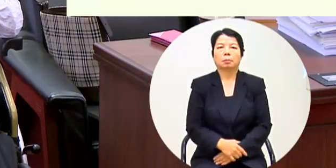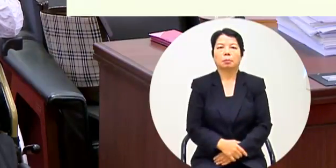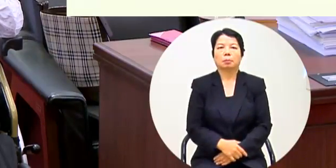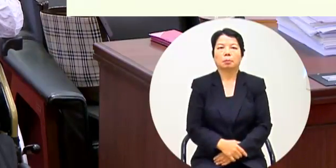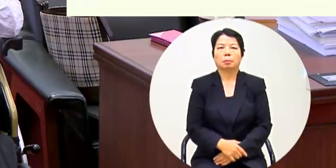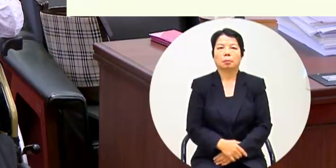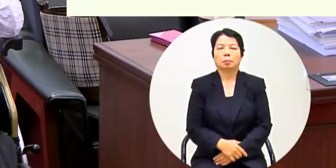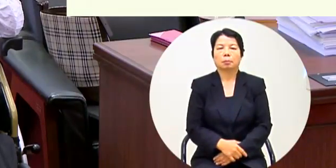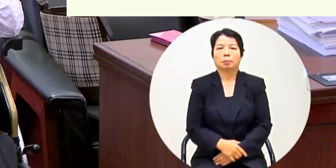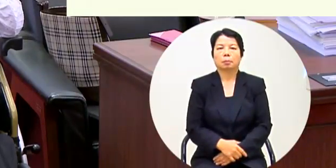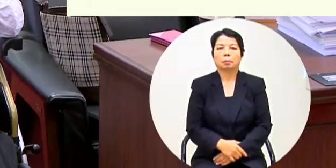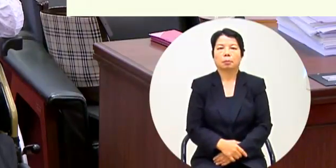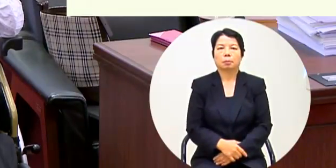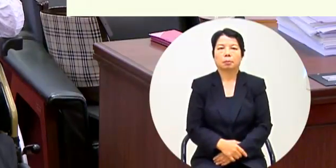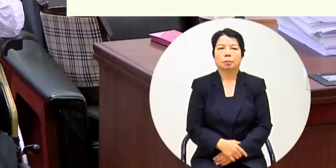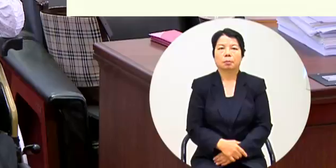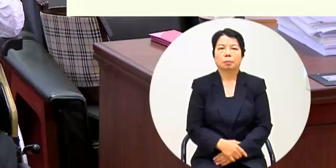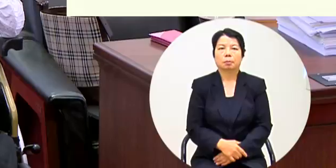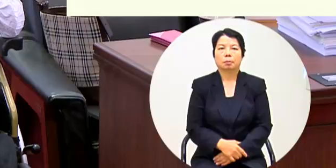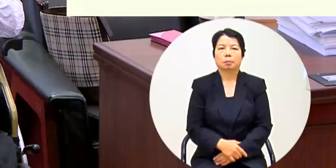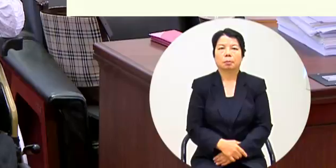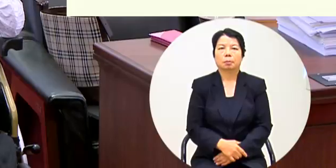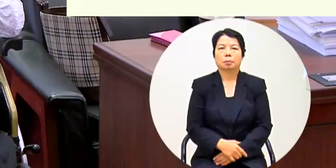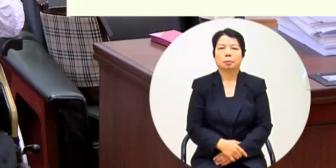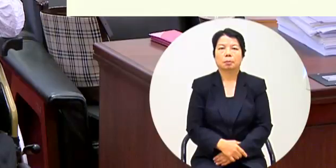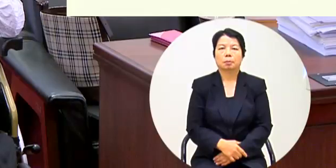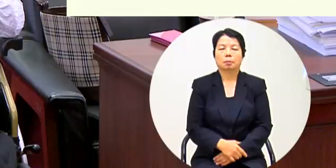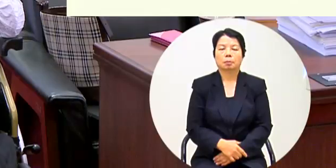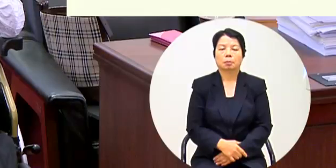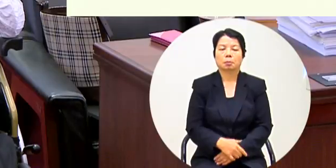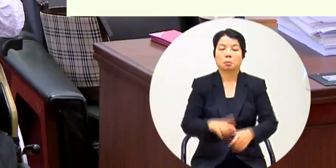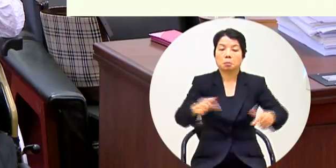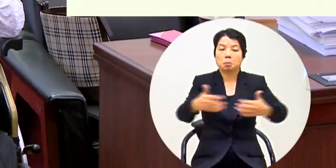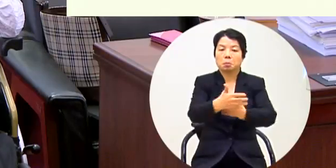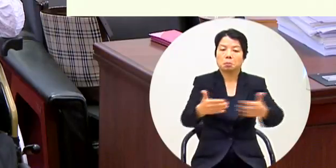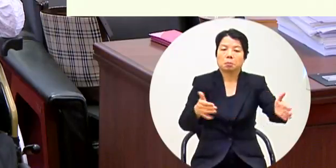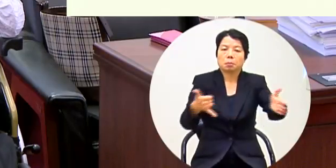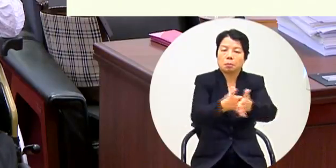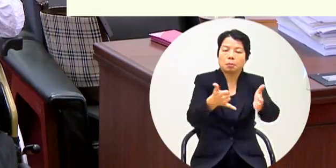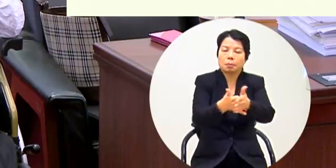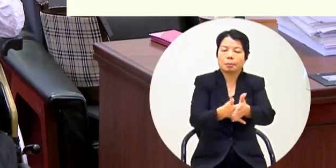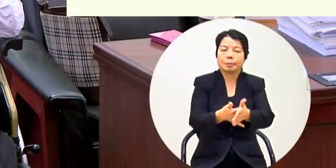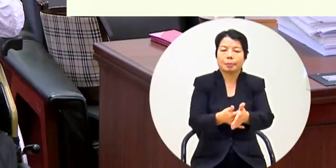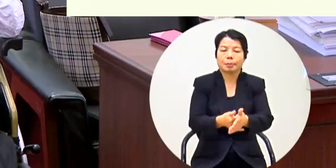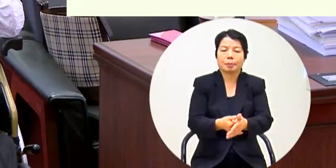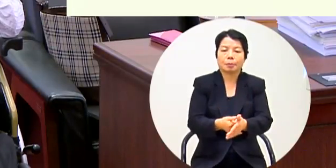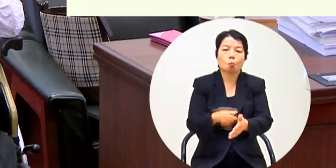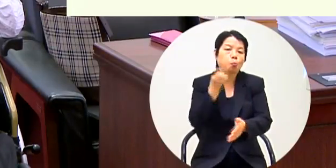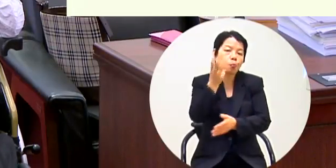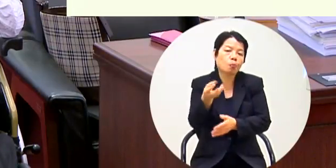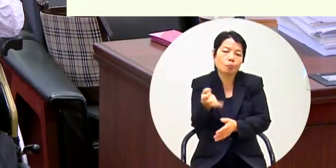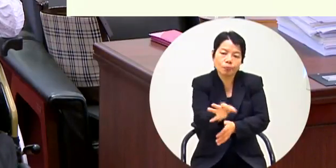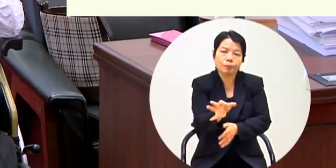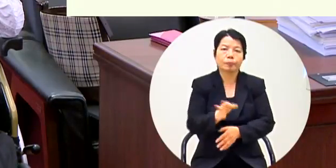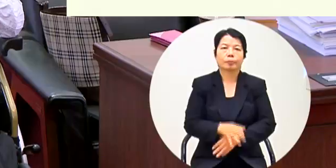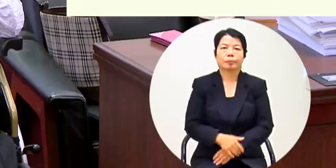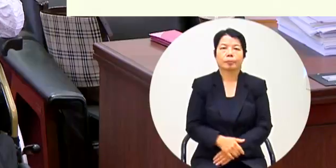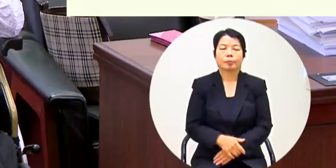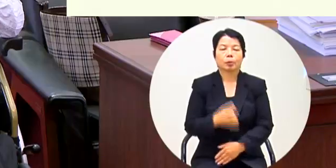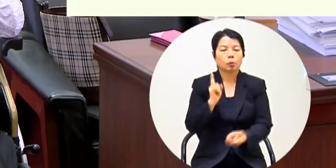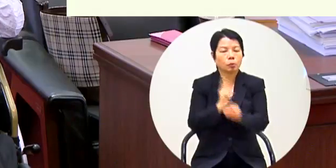我要讲说，因为我们大众运输免费搭乘三个月，根据市府的这个经费来源是空污基